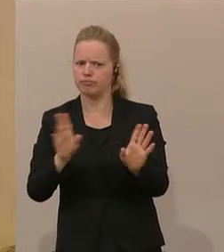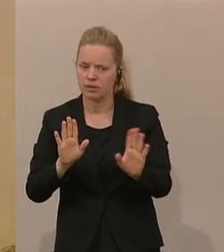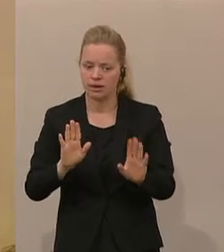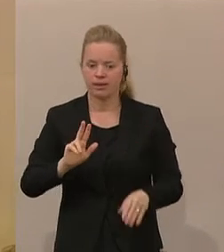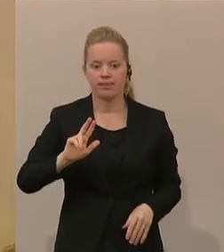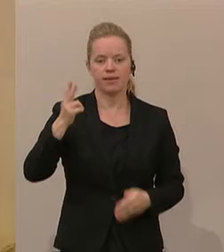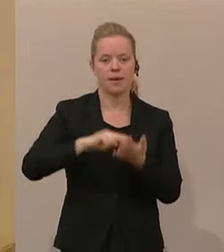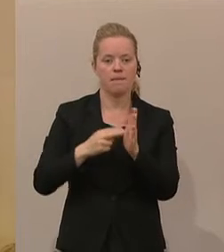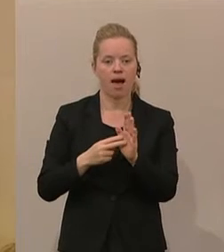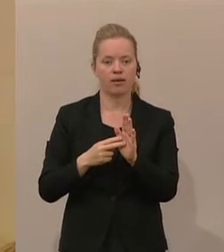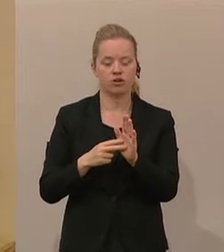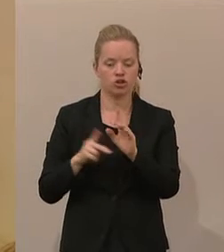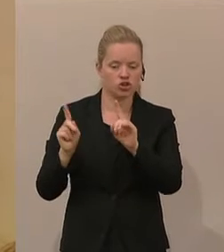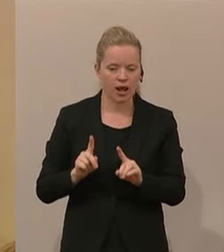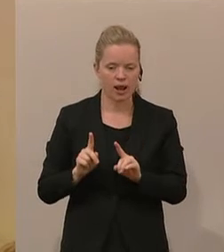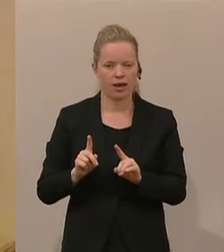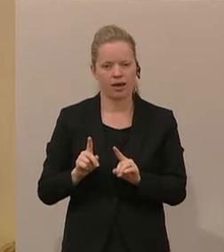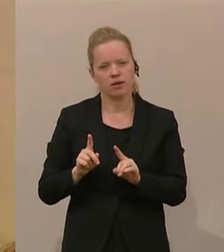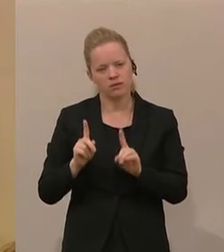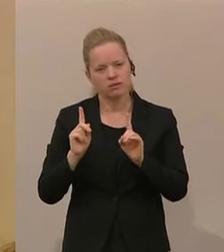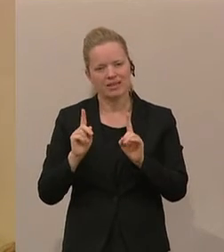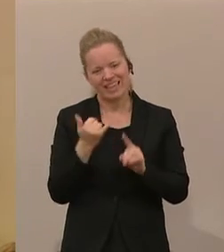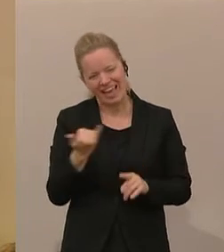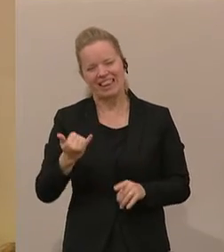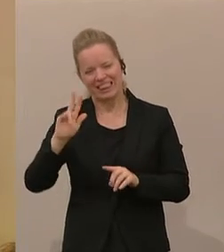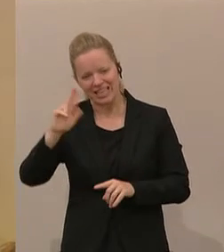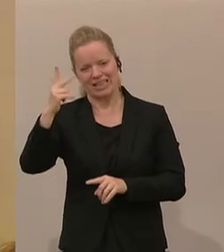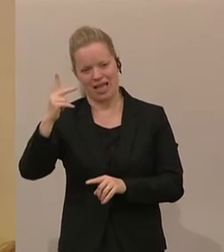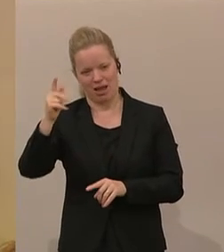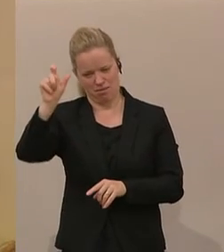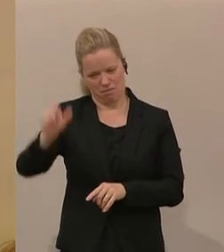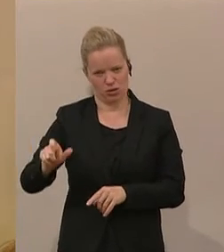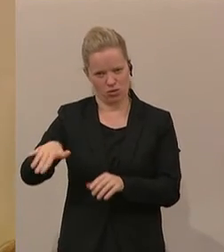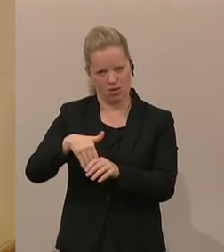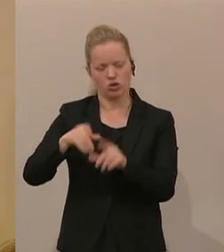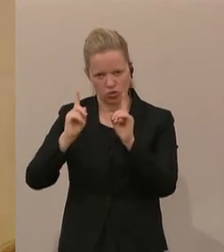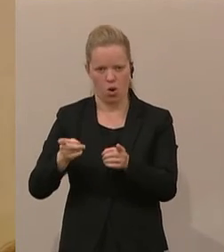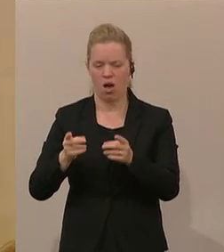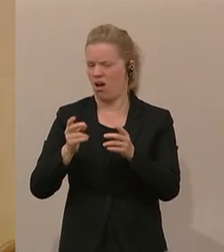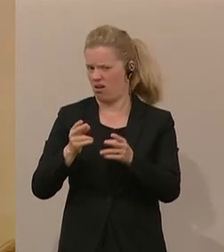Planstelle nachbesetzen. Warum nicht über ähnliche Maßnahmen auf europäischer Ebene nachdenken?